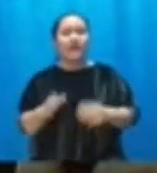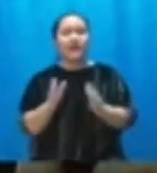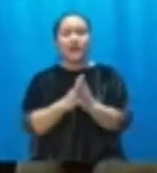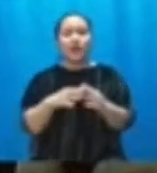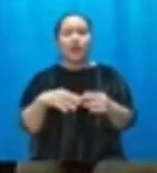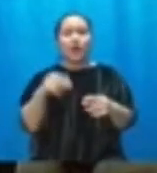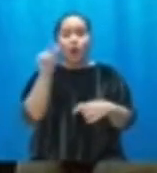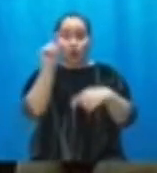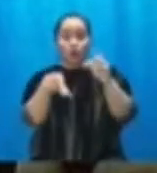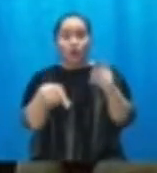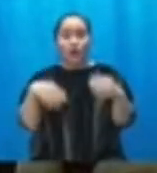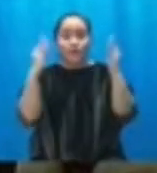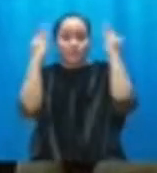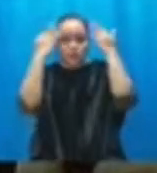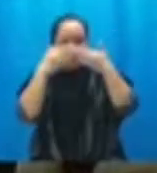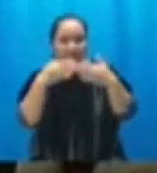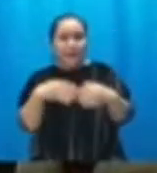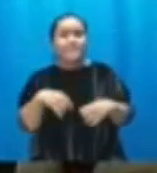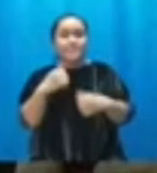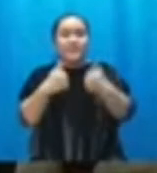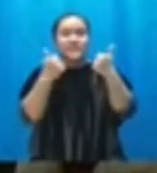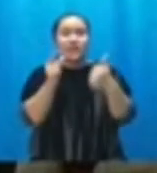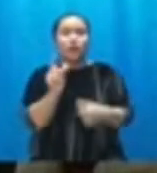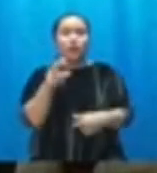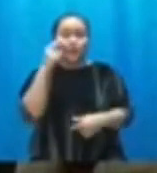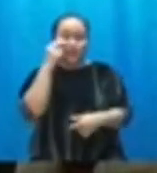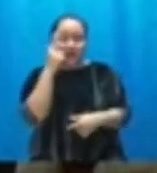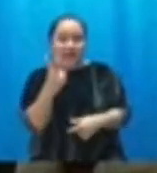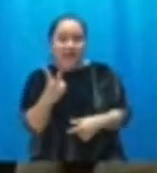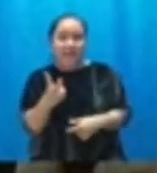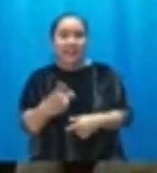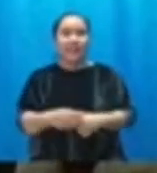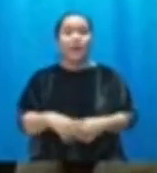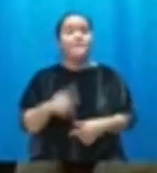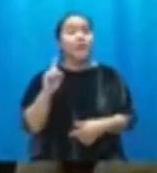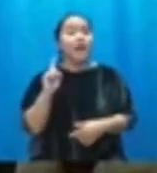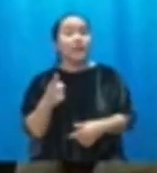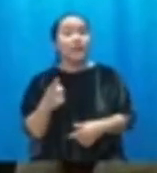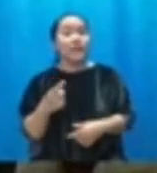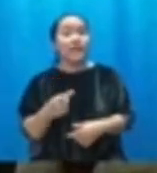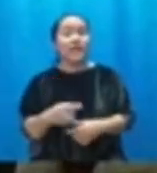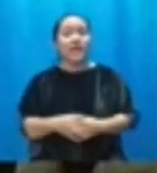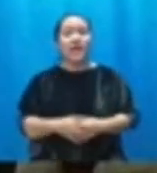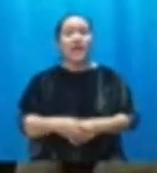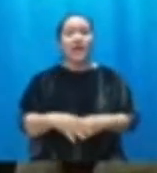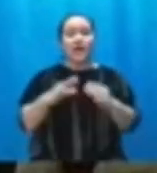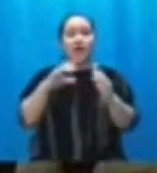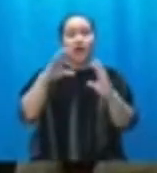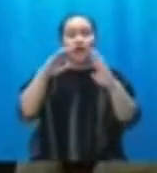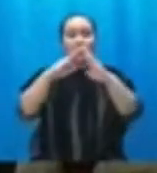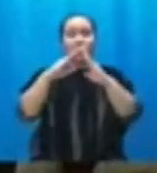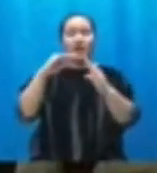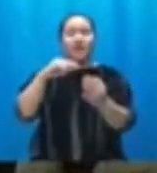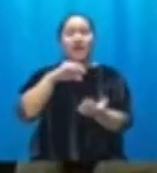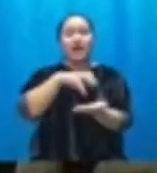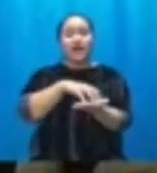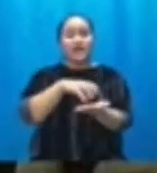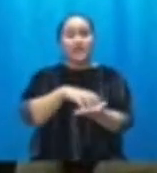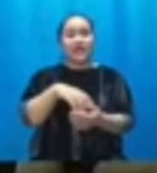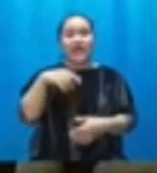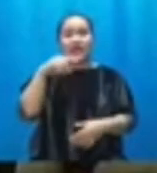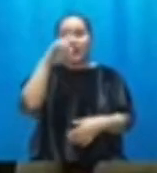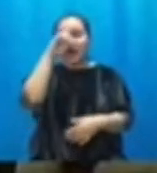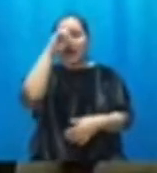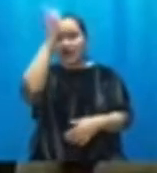bisa melihat dan seterusnya Berarti Bapak Kerajaan Allah memang sudah hadir juga di tengah-tengah